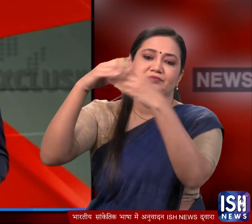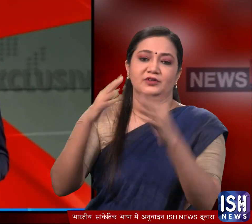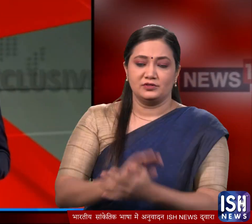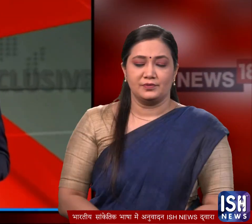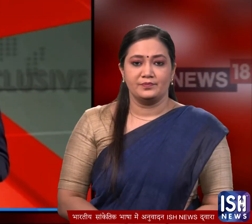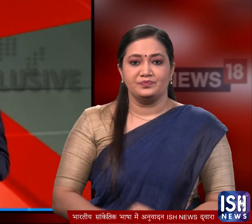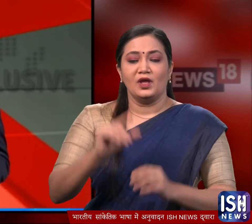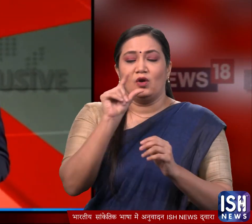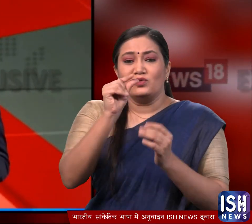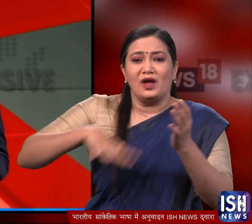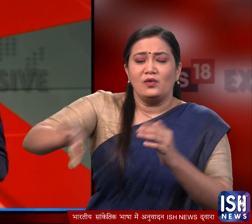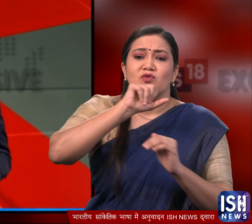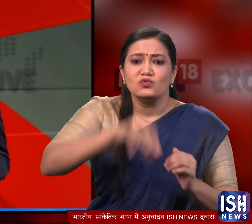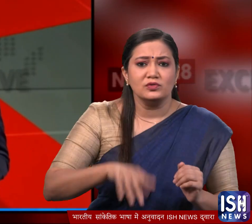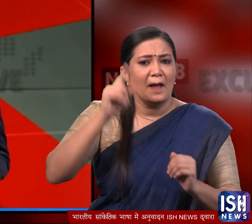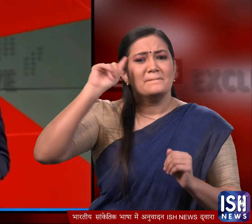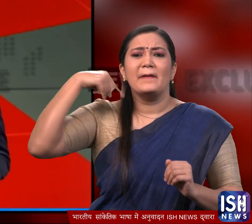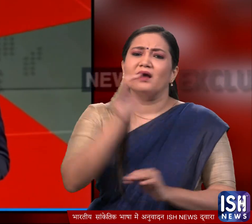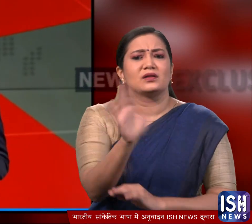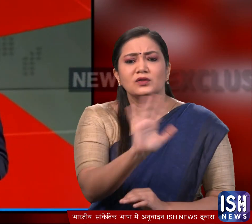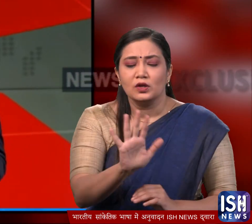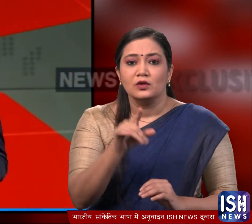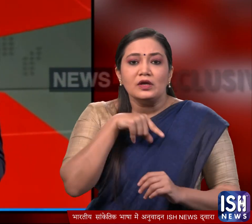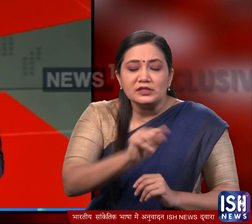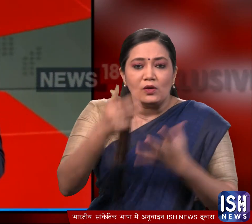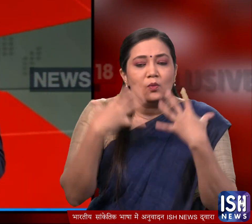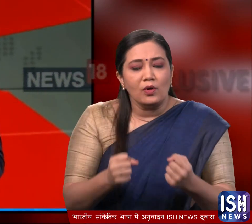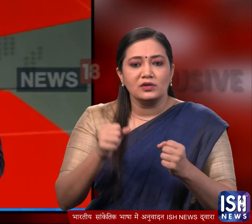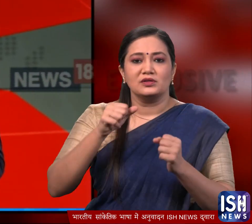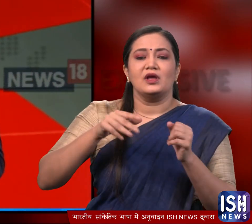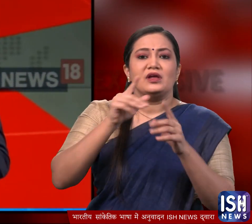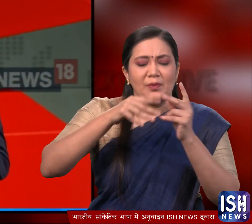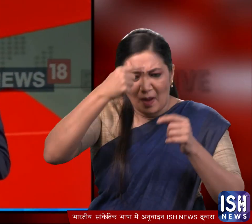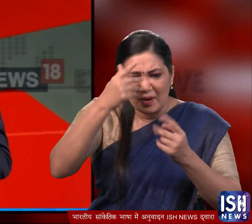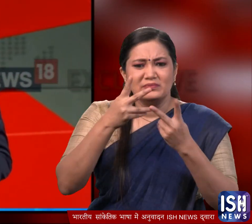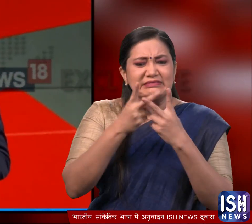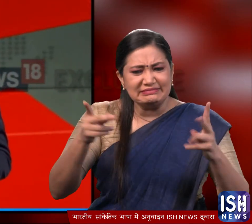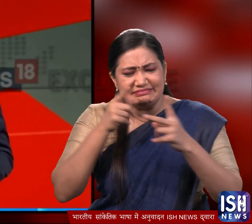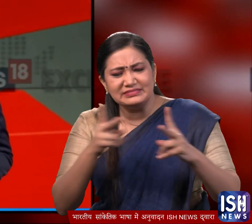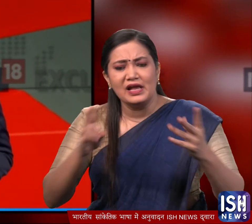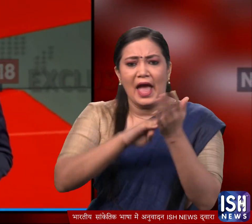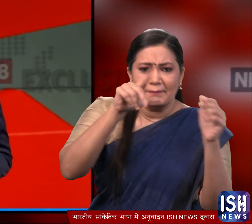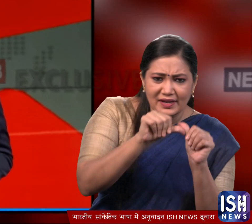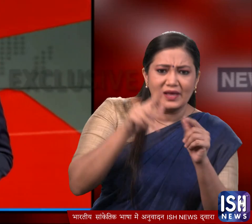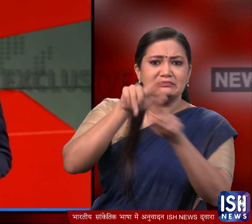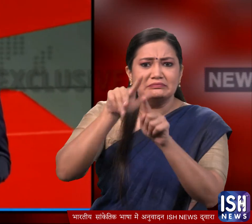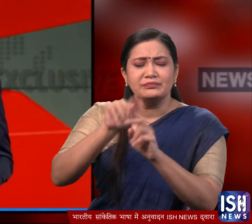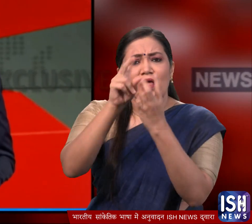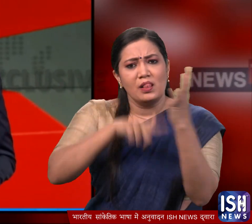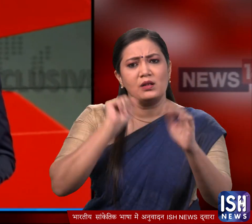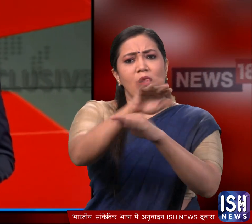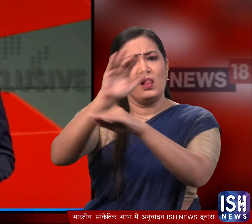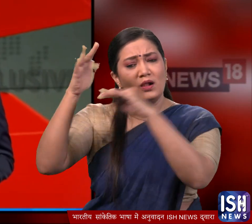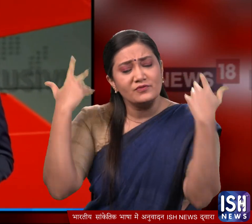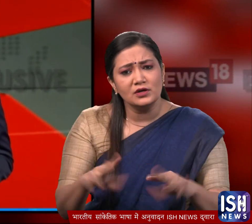सौभाग्य की बात यह कि उन्नाव का ये युवक सिरफिरा नहीं लगता, क्योंकि उसका दावा था कि उसने शहर की समस्याओं के बारे में विधायक और नगर पालिका के चेयरमैन को कई बार